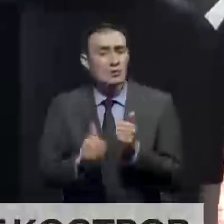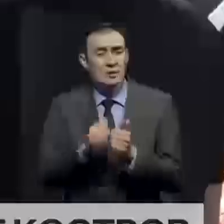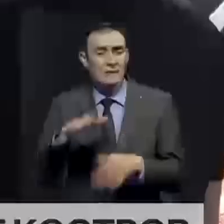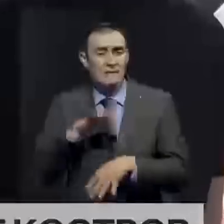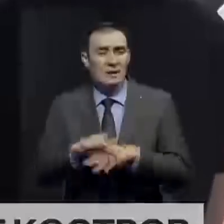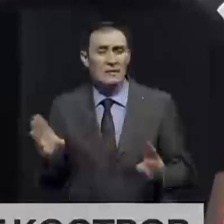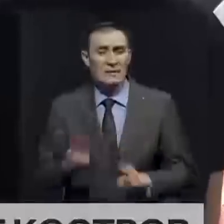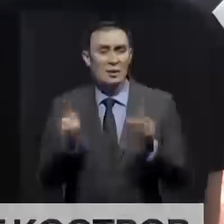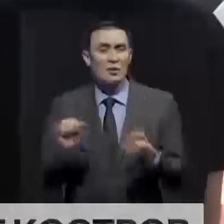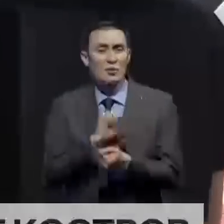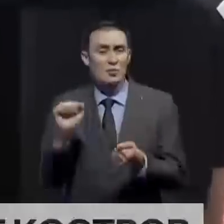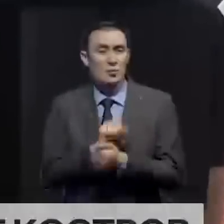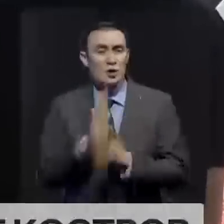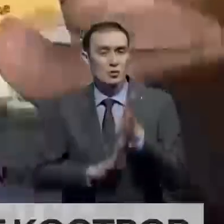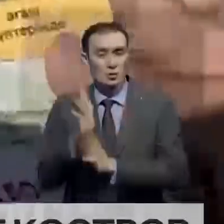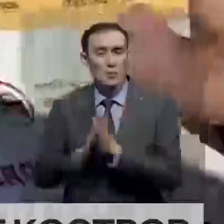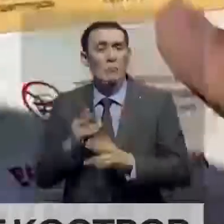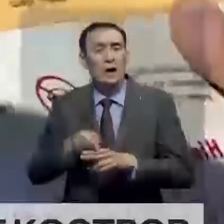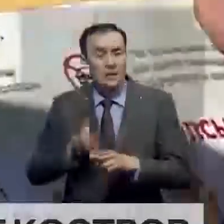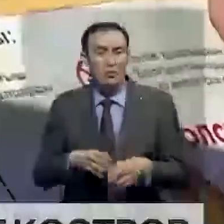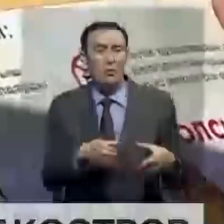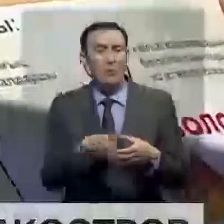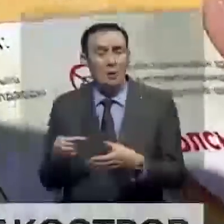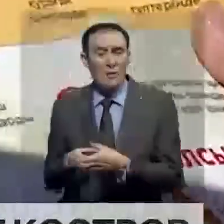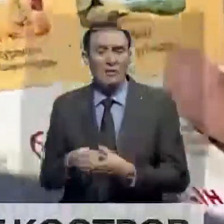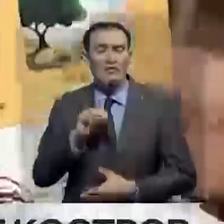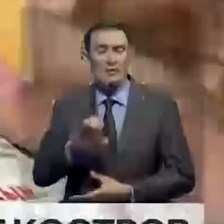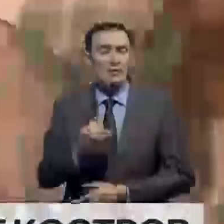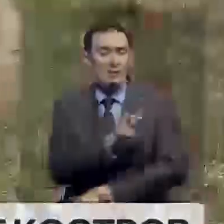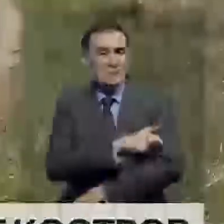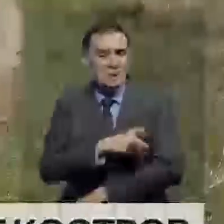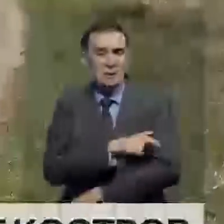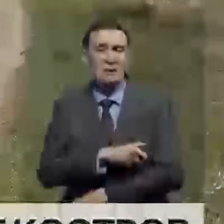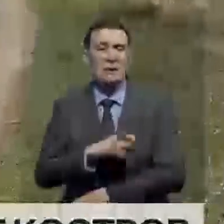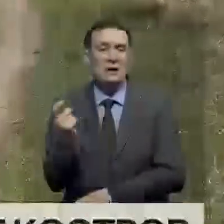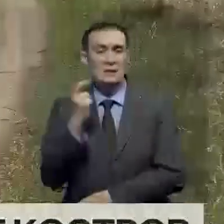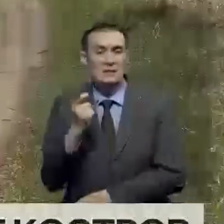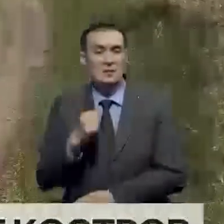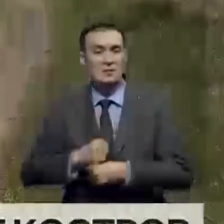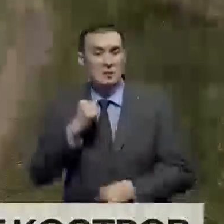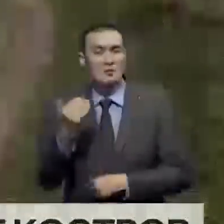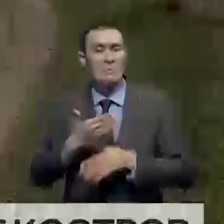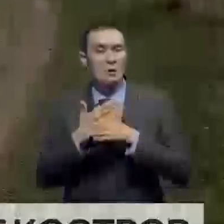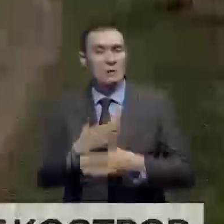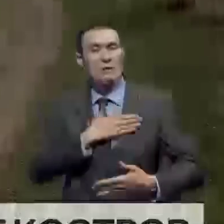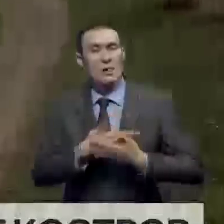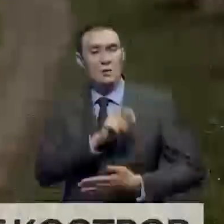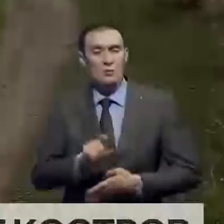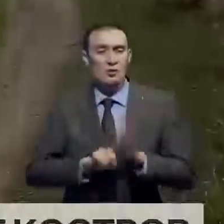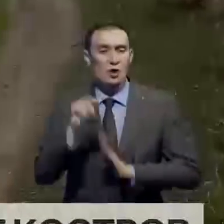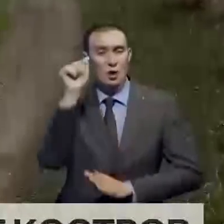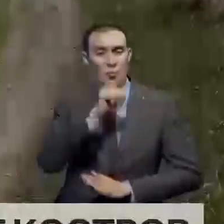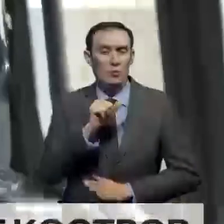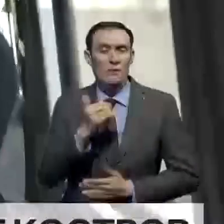региона участились случаи возгорания сухостоя. Поэтому команды спасателей, инспекторов лесного хозяйства усилены. Им помогают волонтеры. С